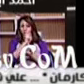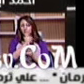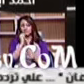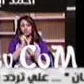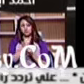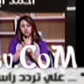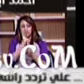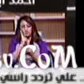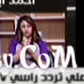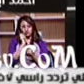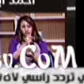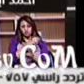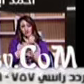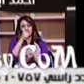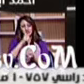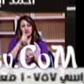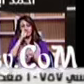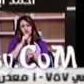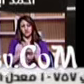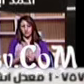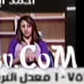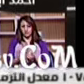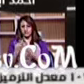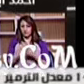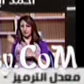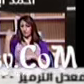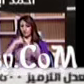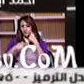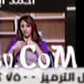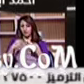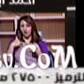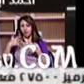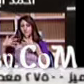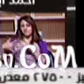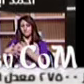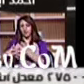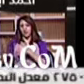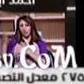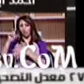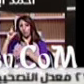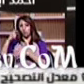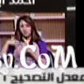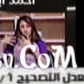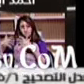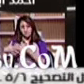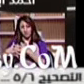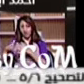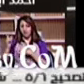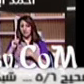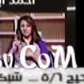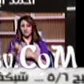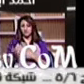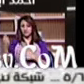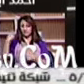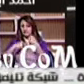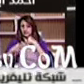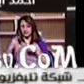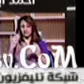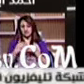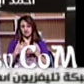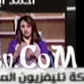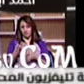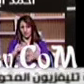السياسه وتلاقي اجسامها في شقه اكنه فيلم هندي فيلم مخابراتي الكلام ده مش في الظروف دي